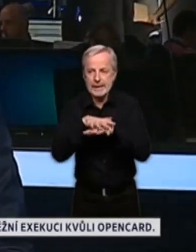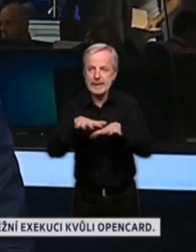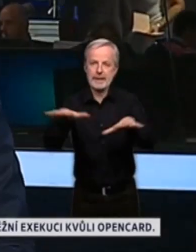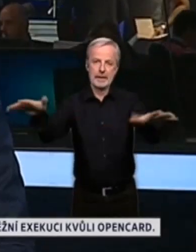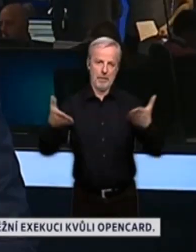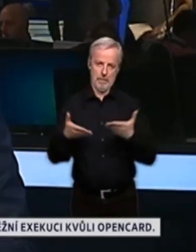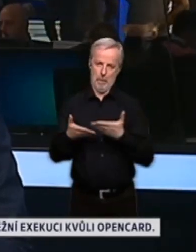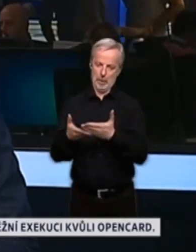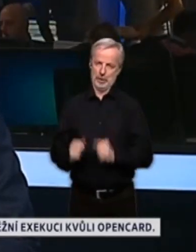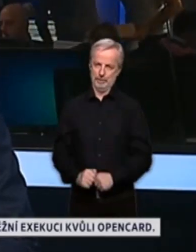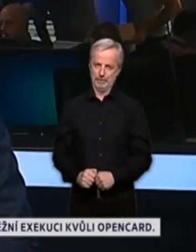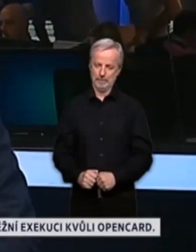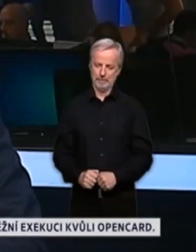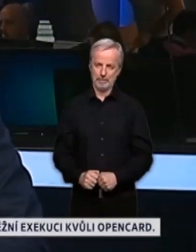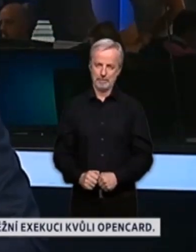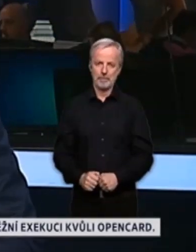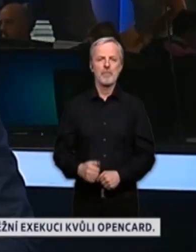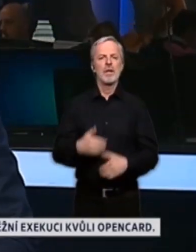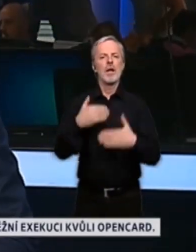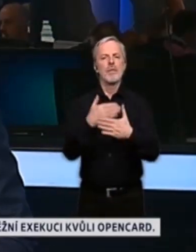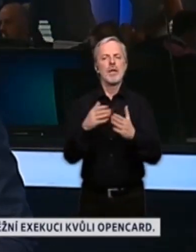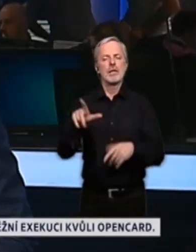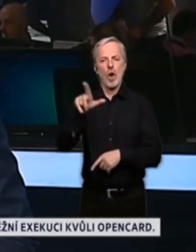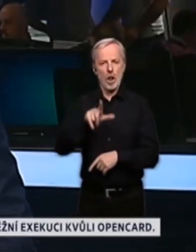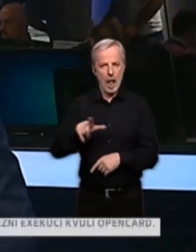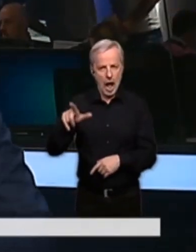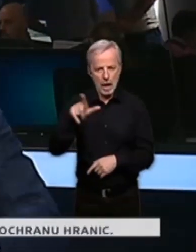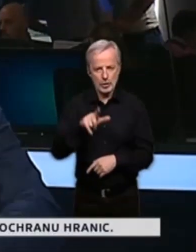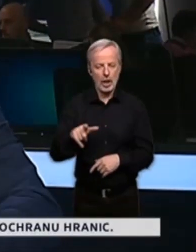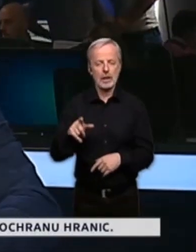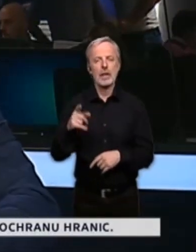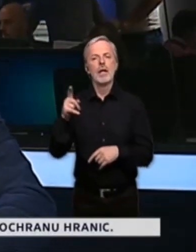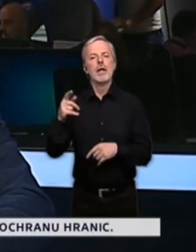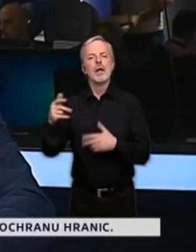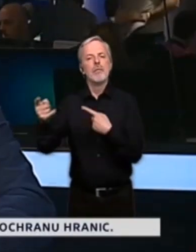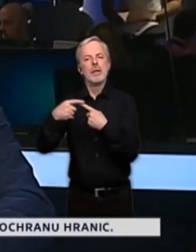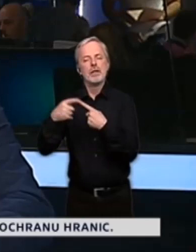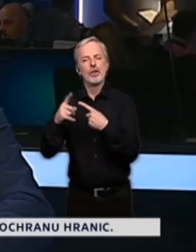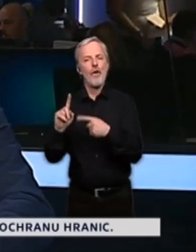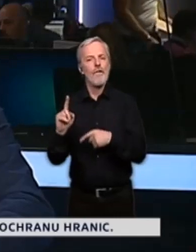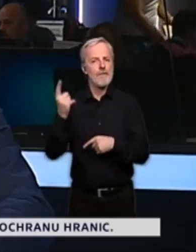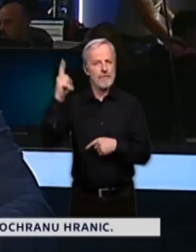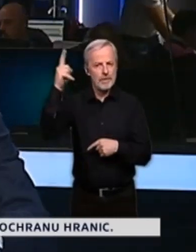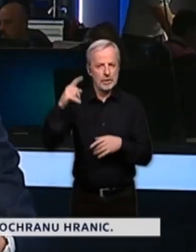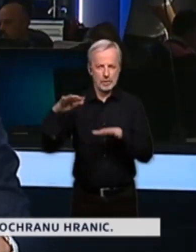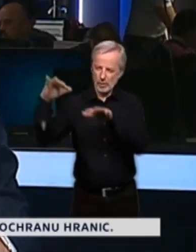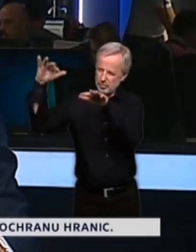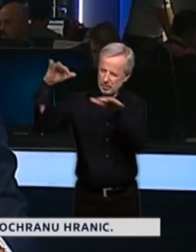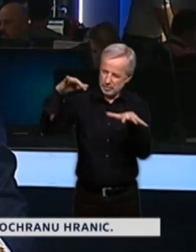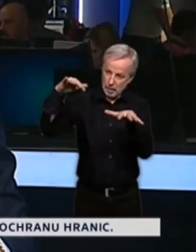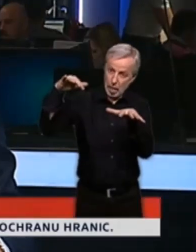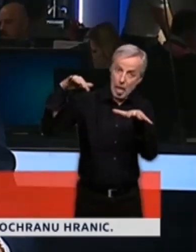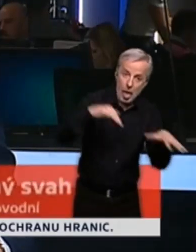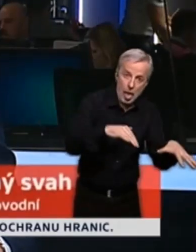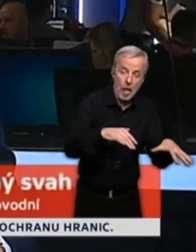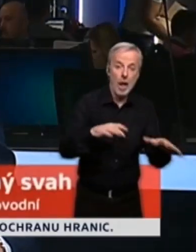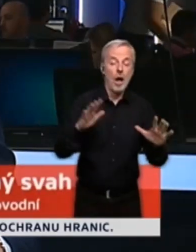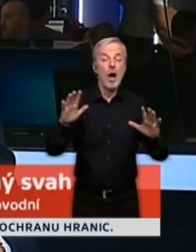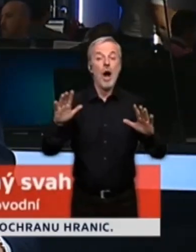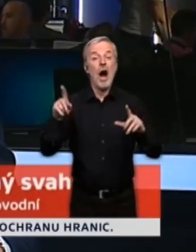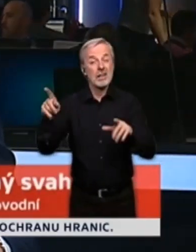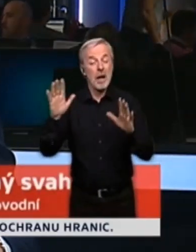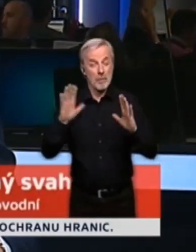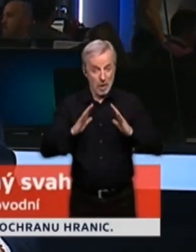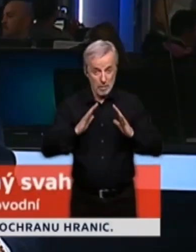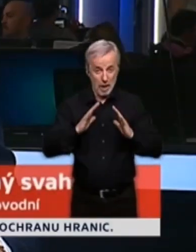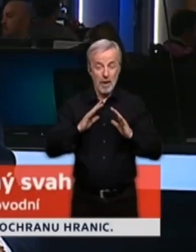Ve Vážanech nad Litavou na Vyškovsku ujiždí uměle navršený svach. Ohrožuje suchý poldr, který obec 25